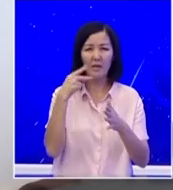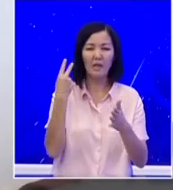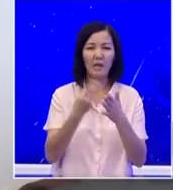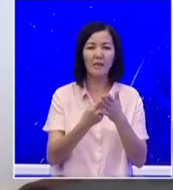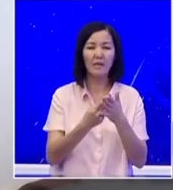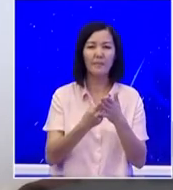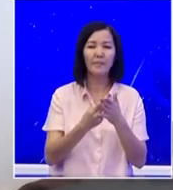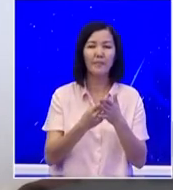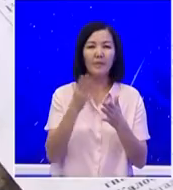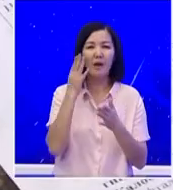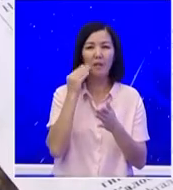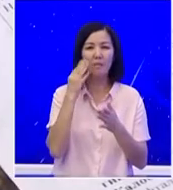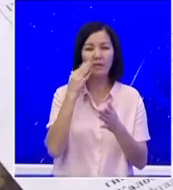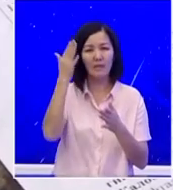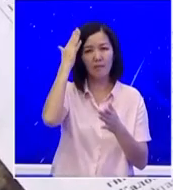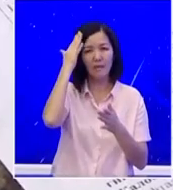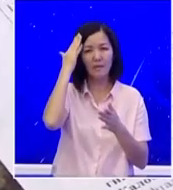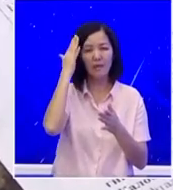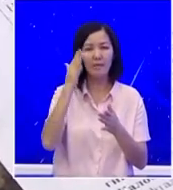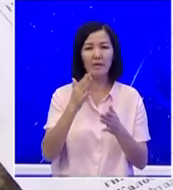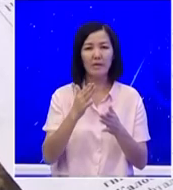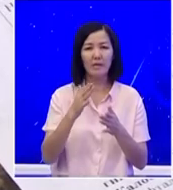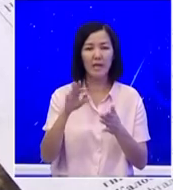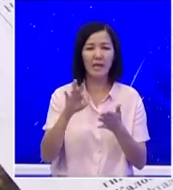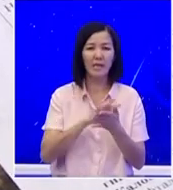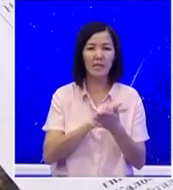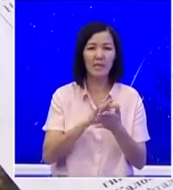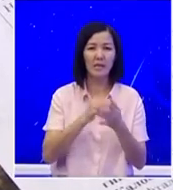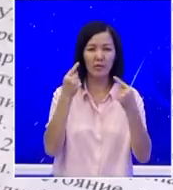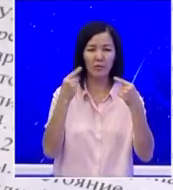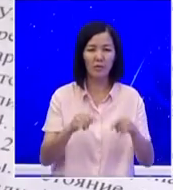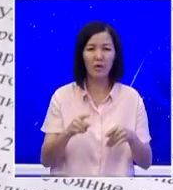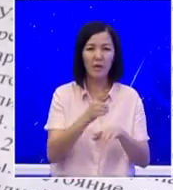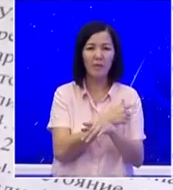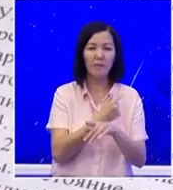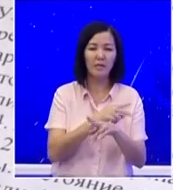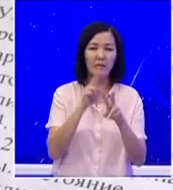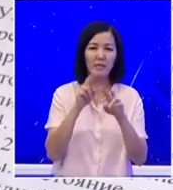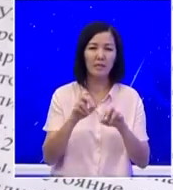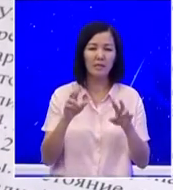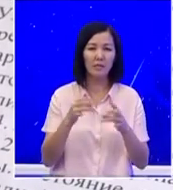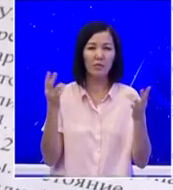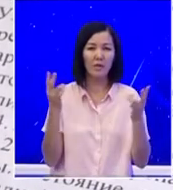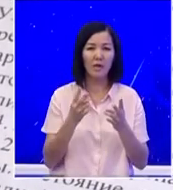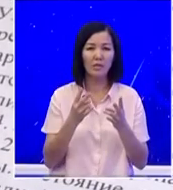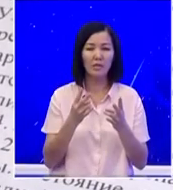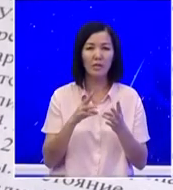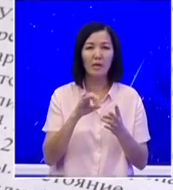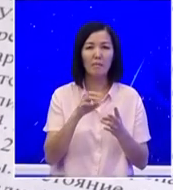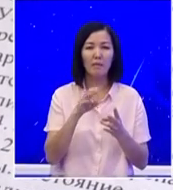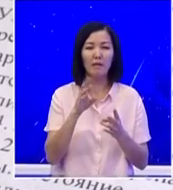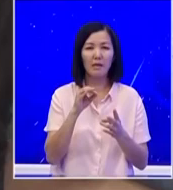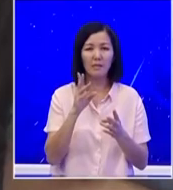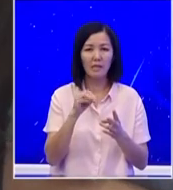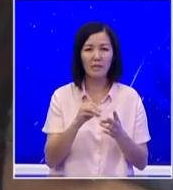тапсырған сараптамасы ми тамырларының өліп жатқанын көрсеткен. Әрі қарай медициналық тексерулер қатерлі ісік